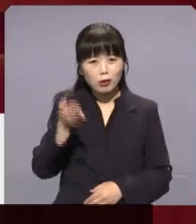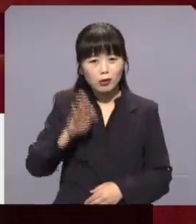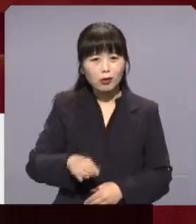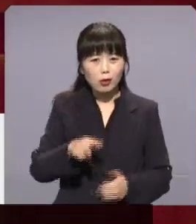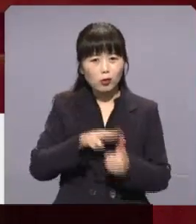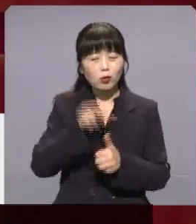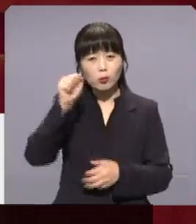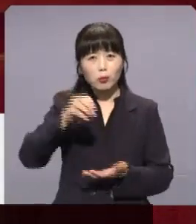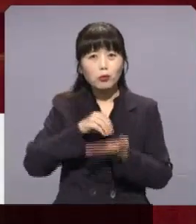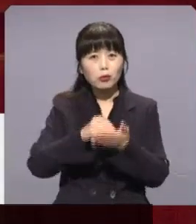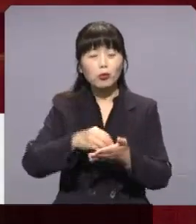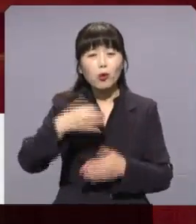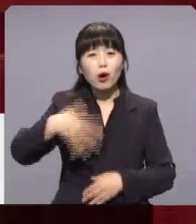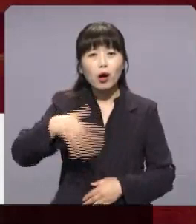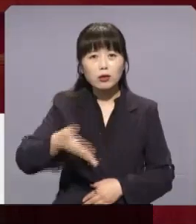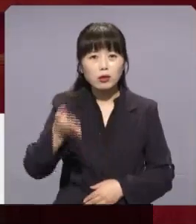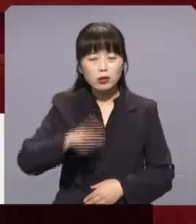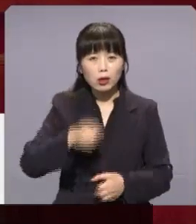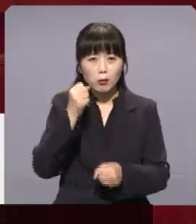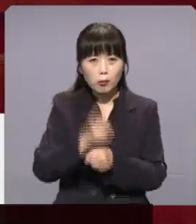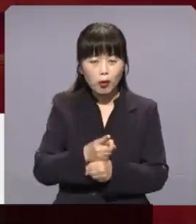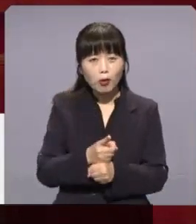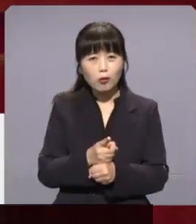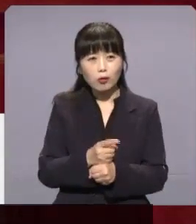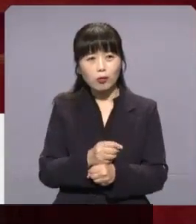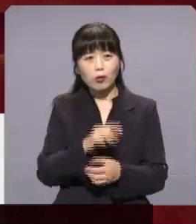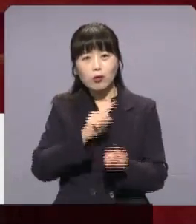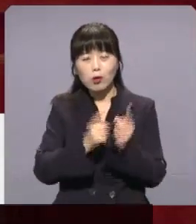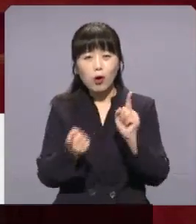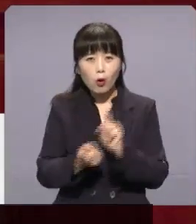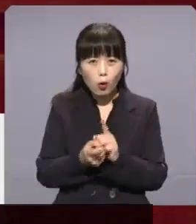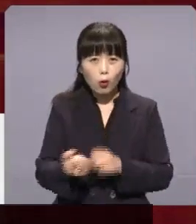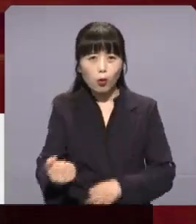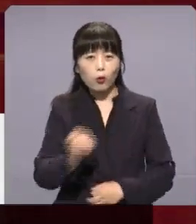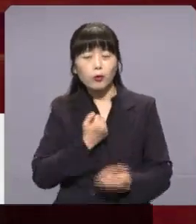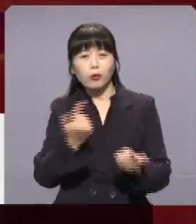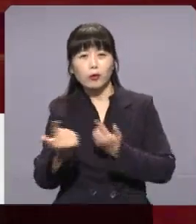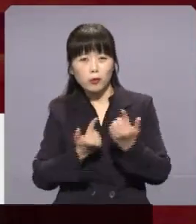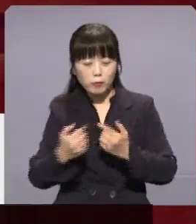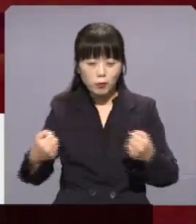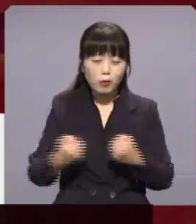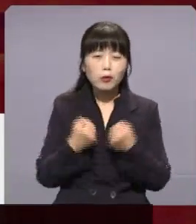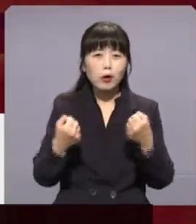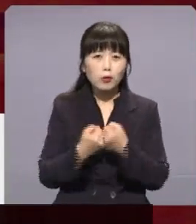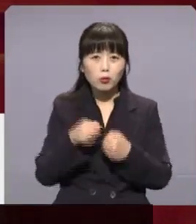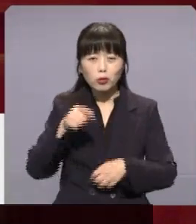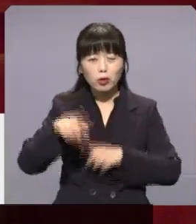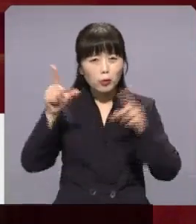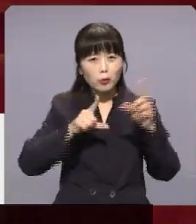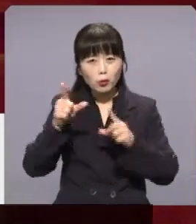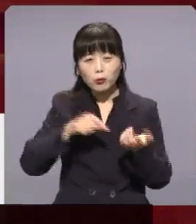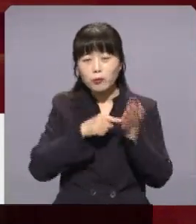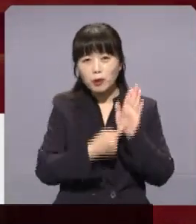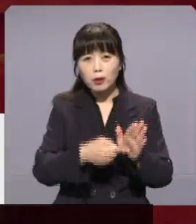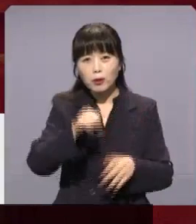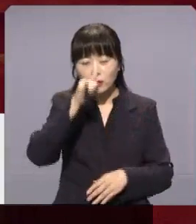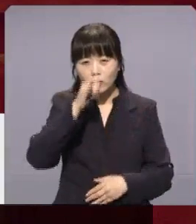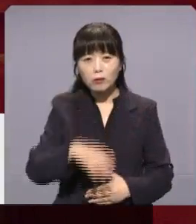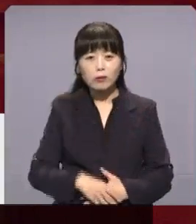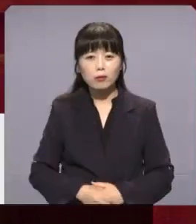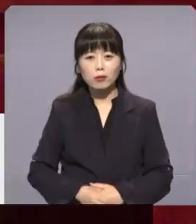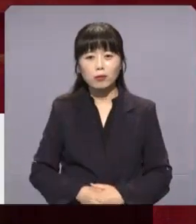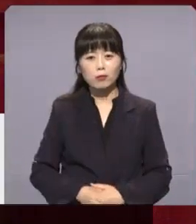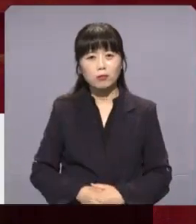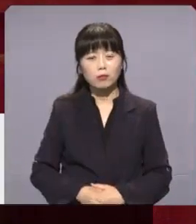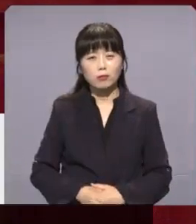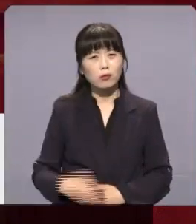안 받았잖아요. 네. 근데 벌써부터 막 서로 간에 견제하고 싸우고 막 이런 모습들 나타나는 거예요.